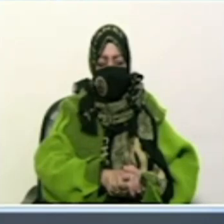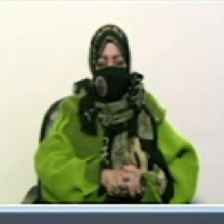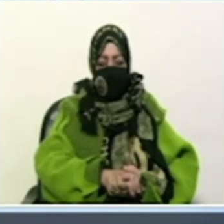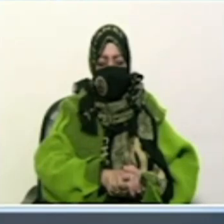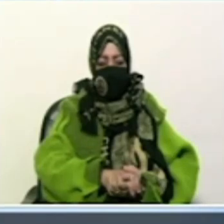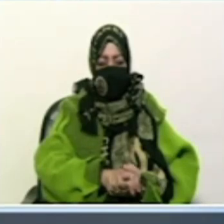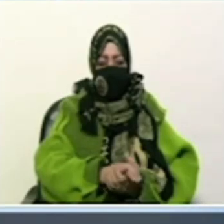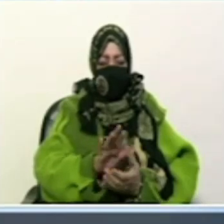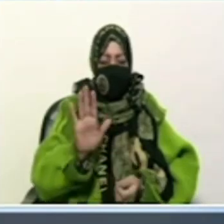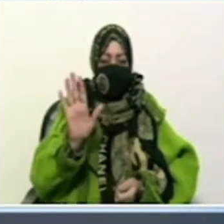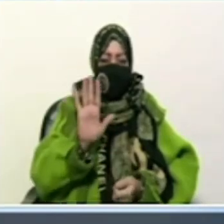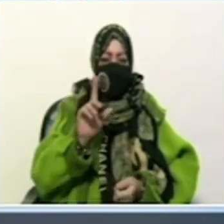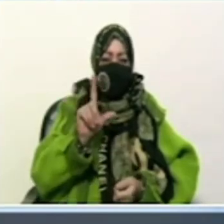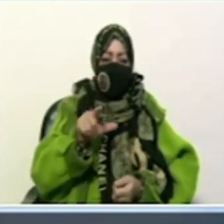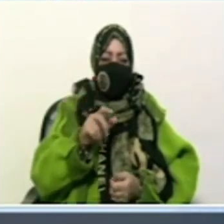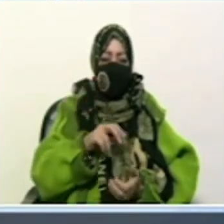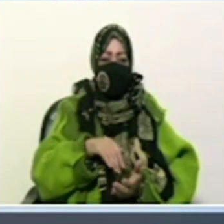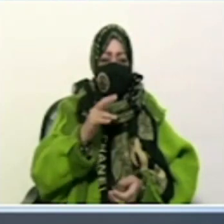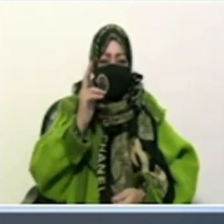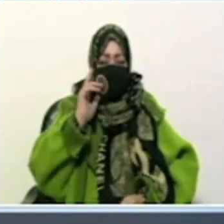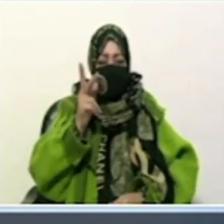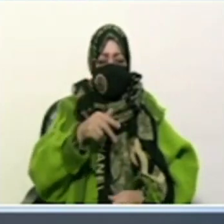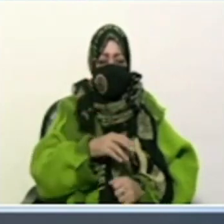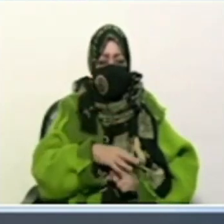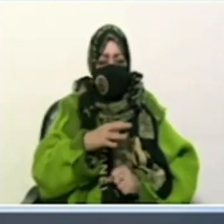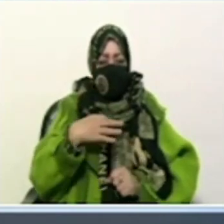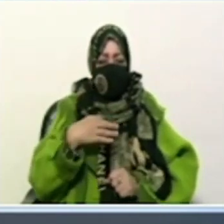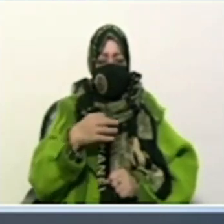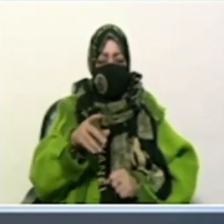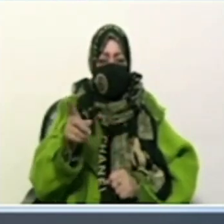يجوز بحال. الأخ محمد من صبراتة